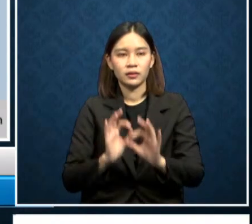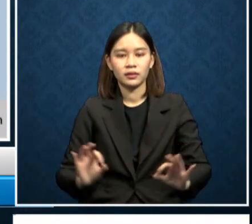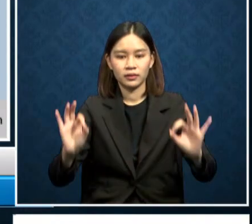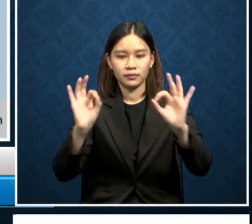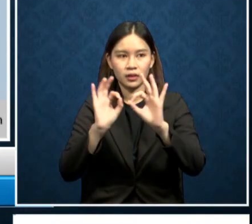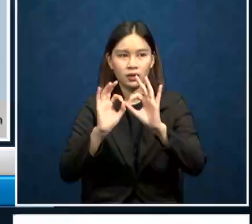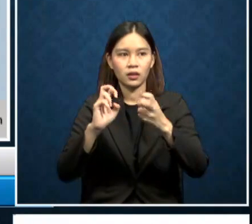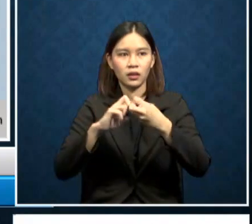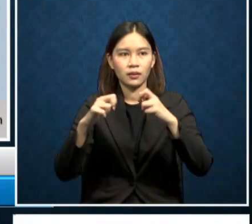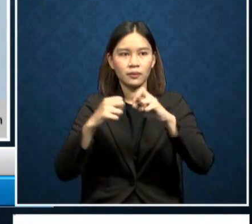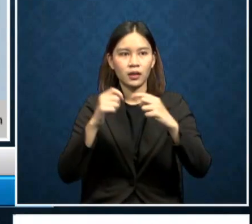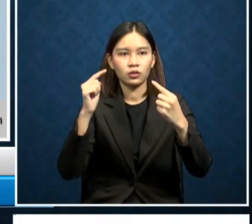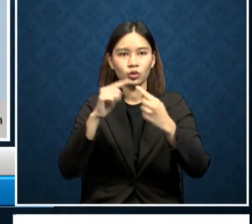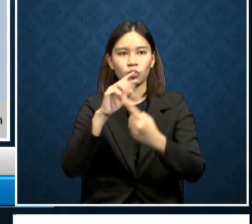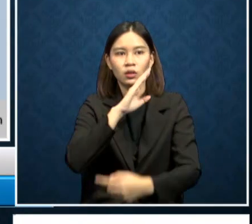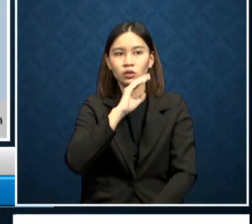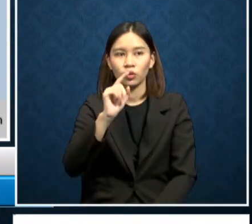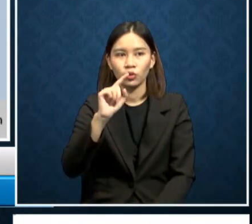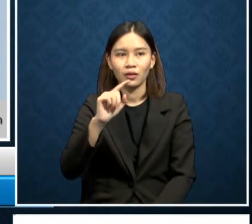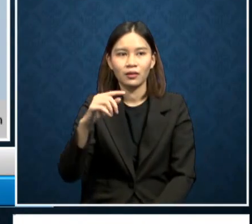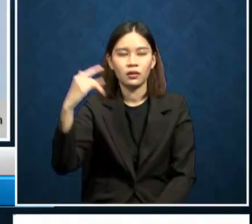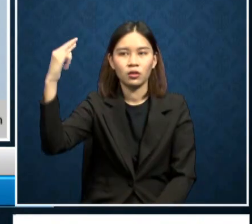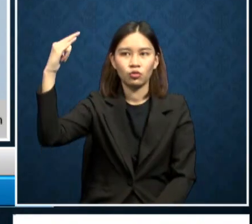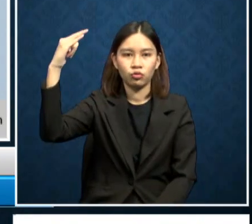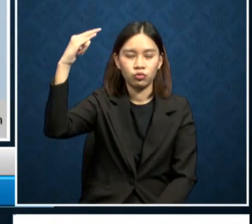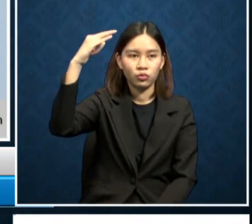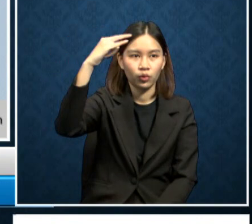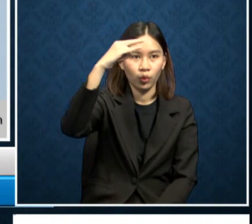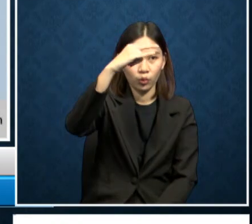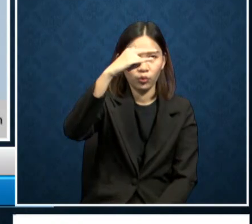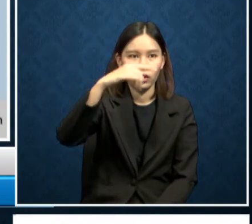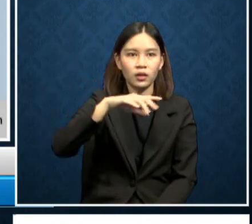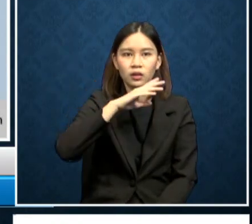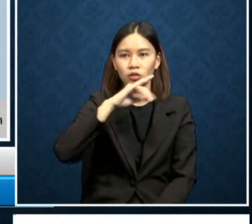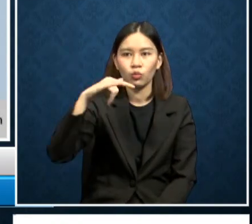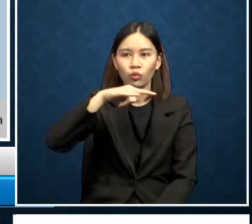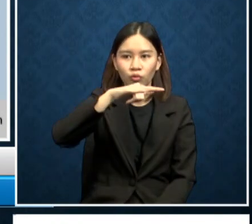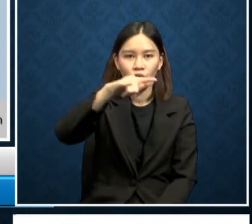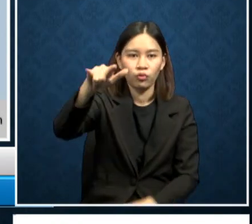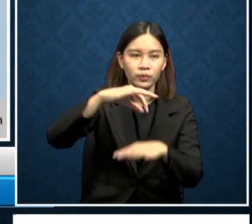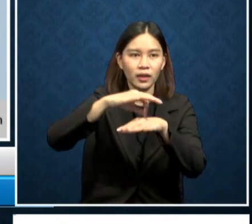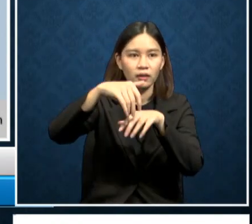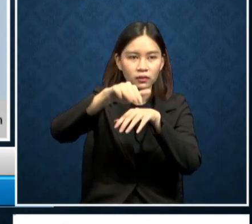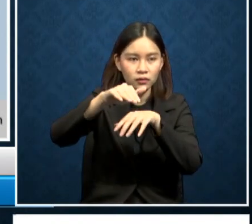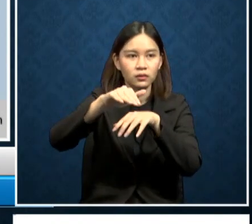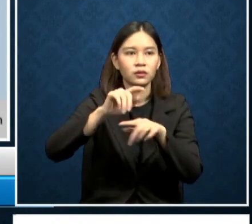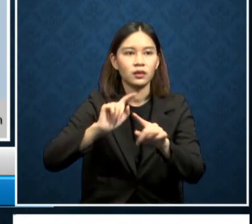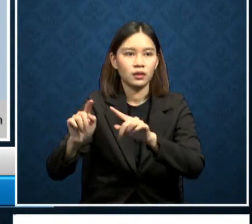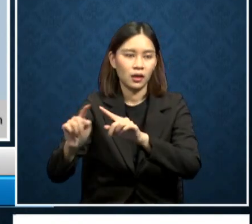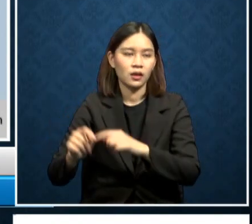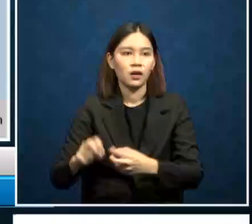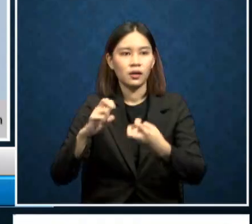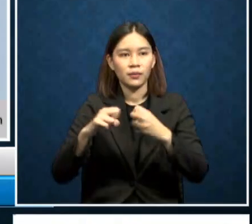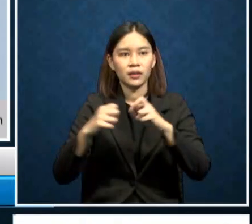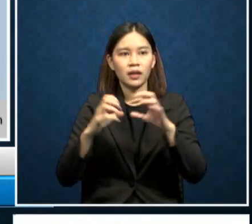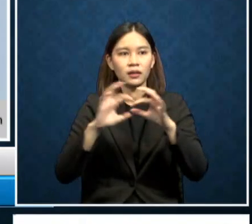ก็คือปัญหาการบินเข้าใกล้ของอากาศยานการบินออกนอกทางวิ่งหรือล้ำเข้าไปในทางวิ่งปัญหาใน